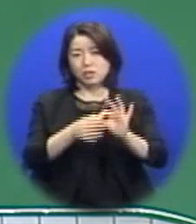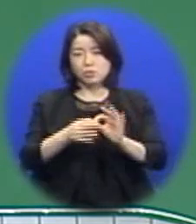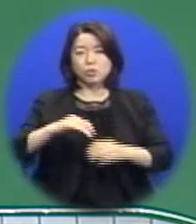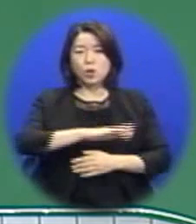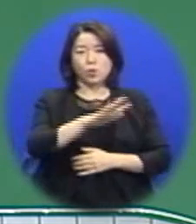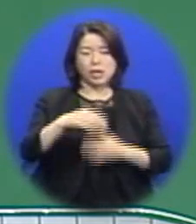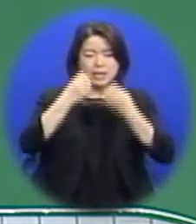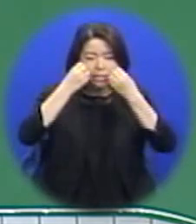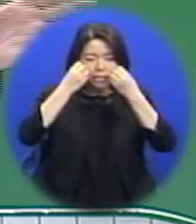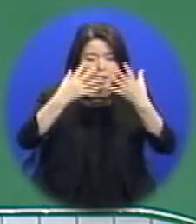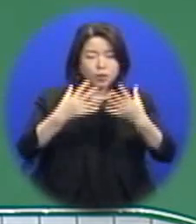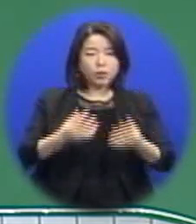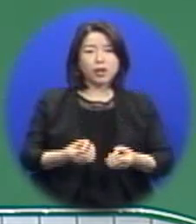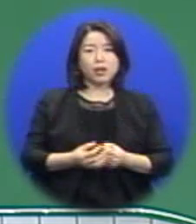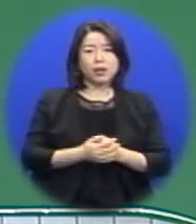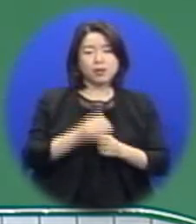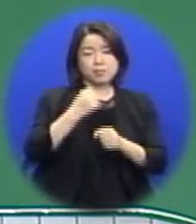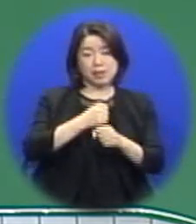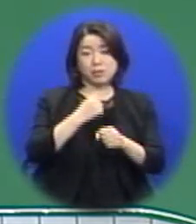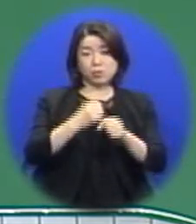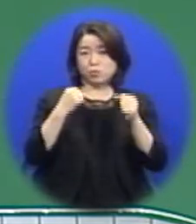새롭게 창조하고 계세요.